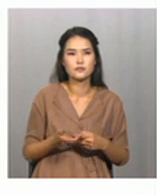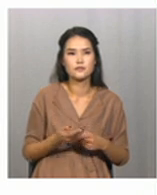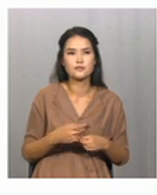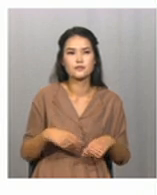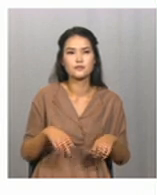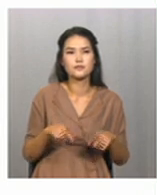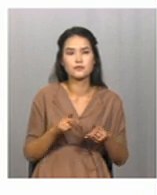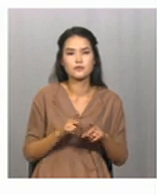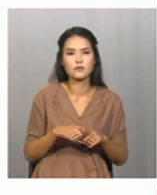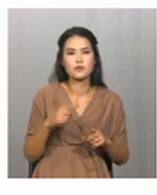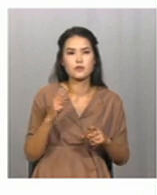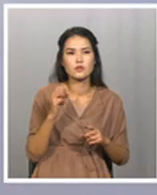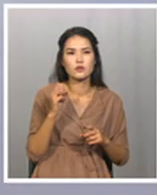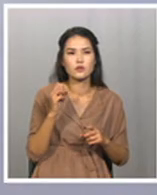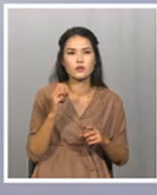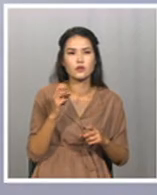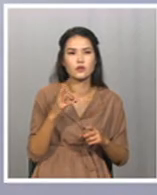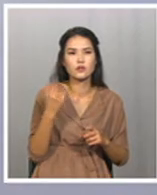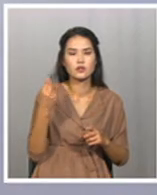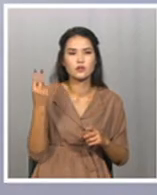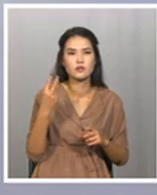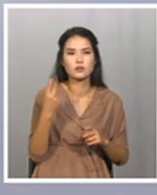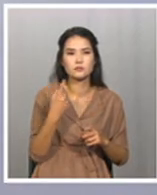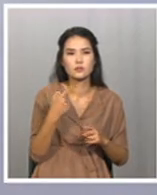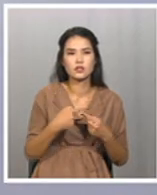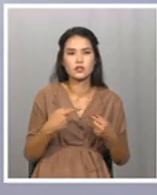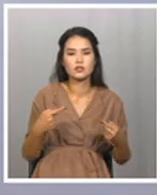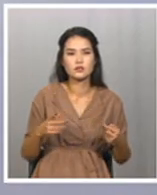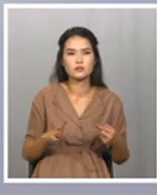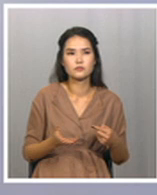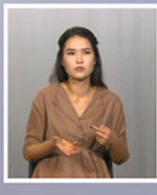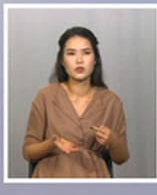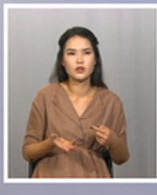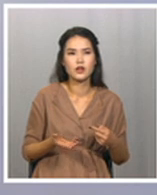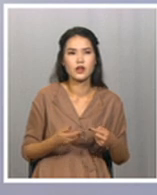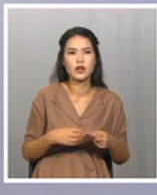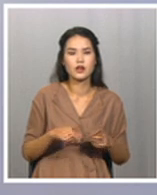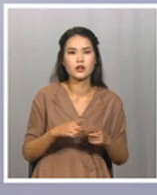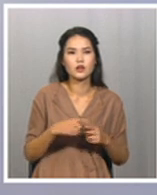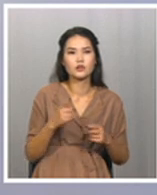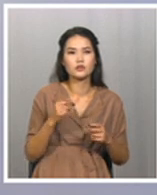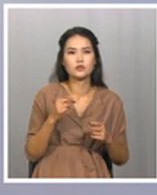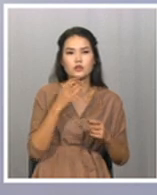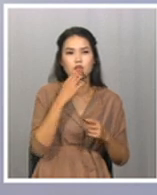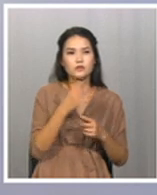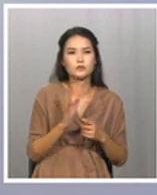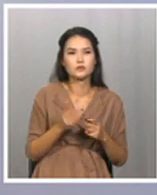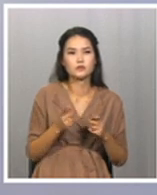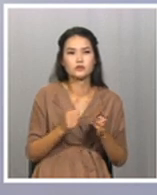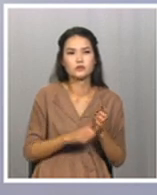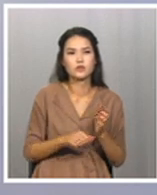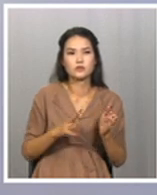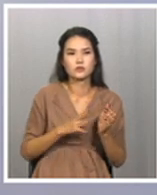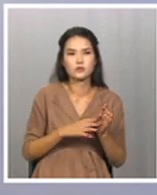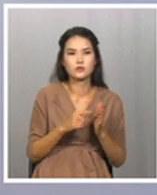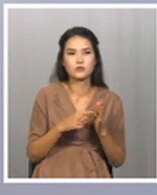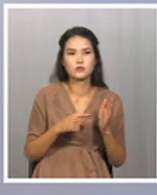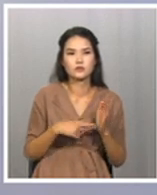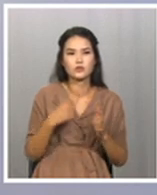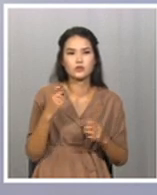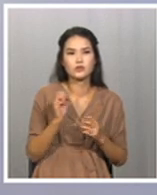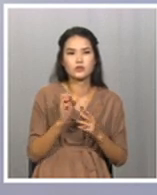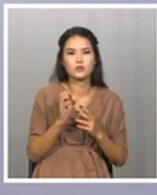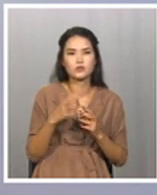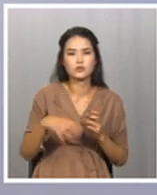12-ден 13-тің квадратынан 1-ді азайтайық. Яғни 12-нің квадраты 144, 13-тің квадраты 169, 144-тен 169-дан